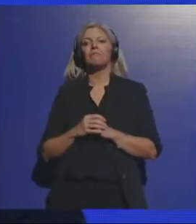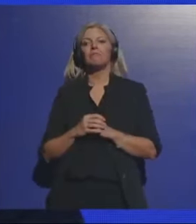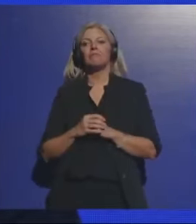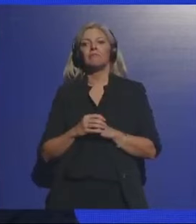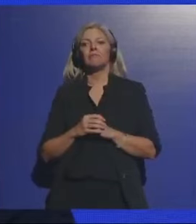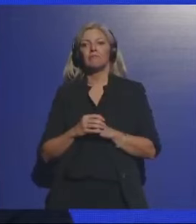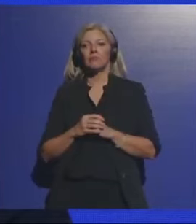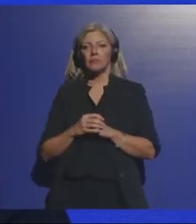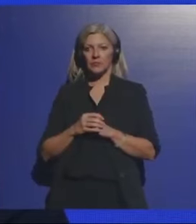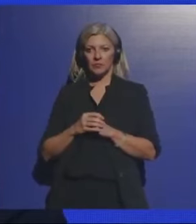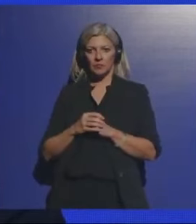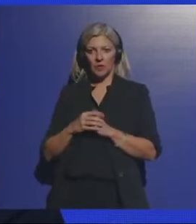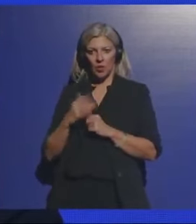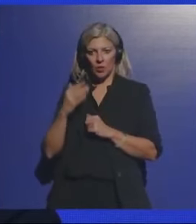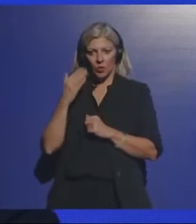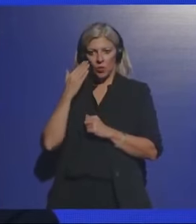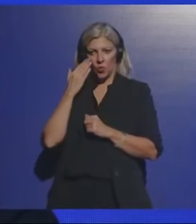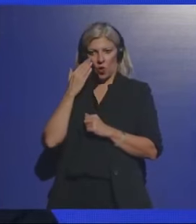uomo